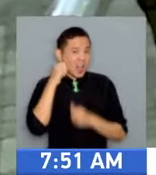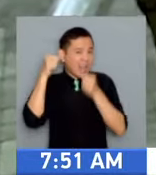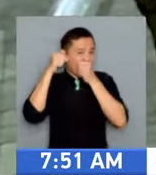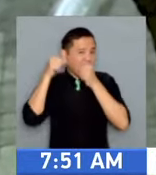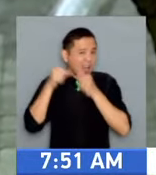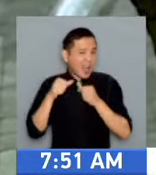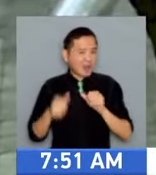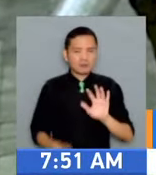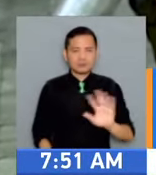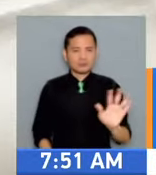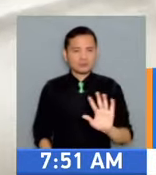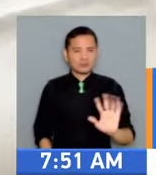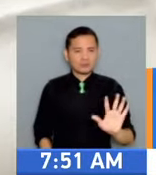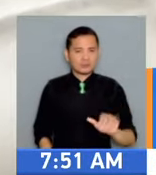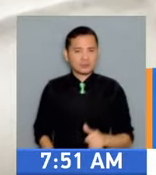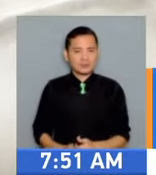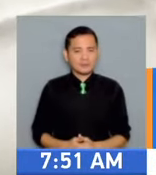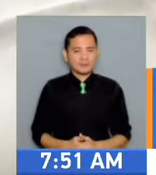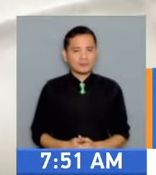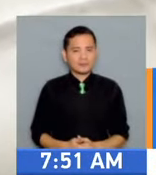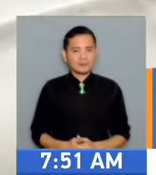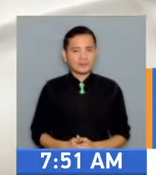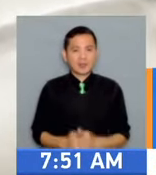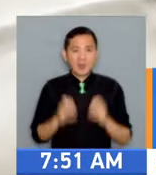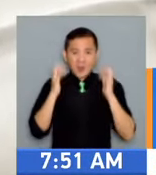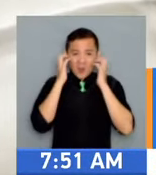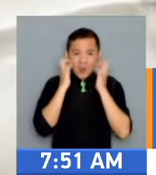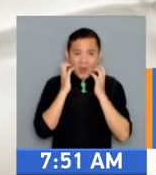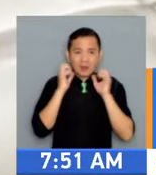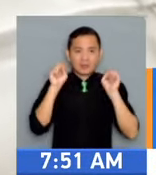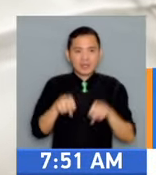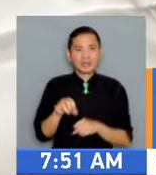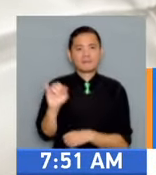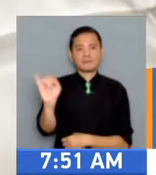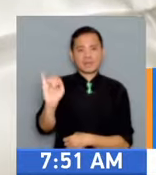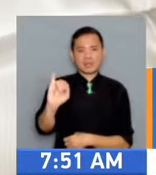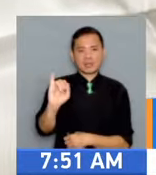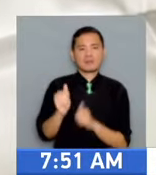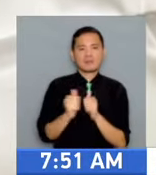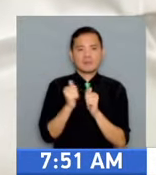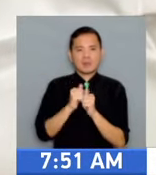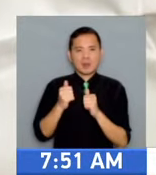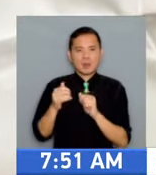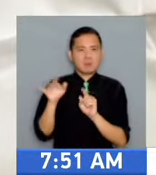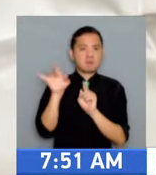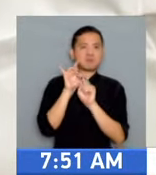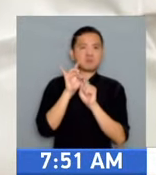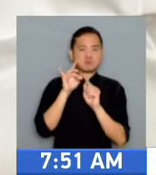Dahil kapag ang tigyawat na impeksyon, pwede mong ikapahamak.